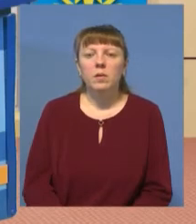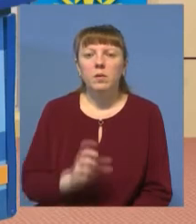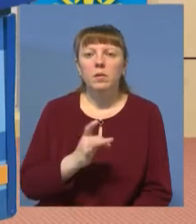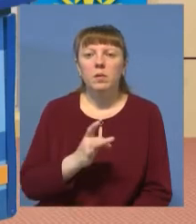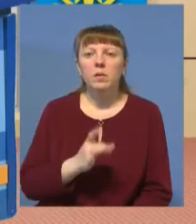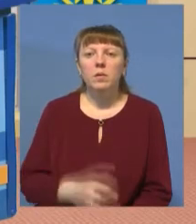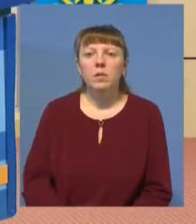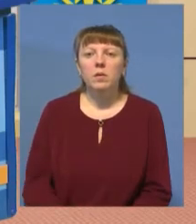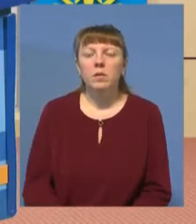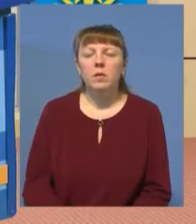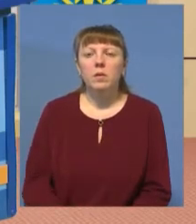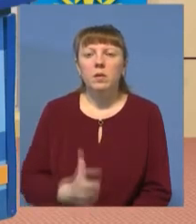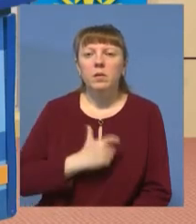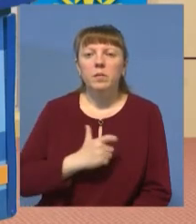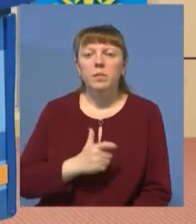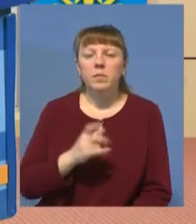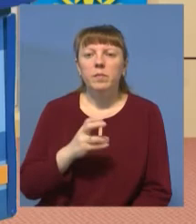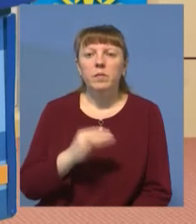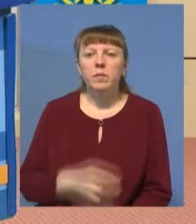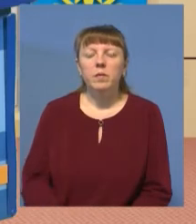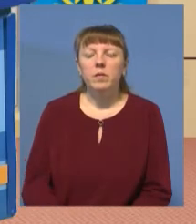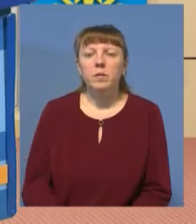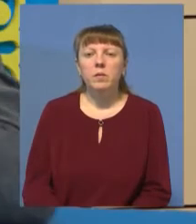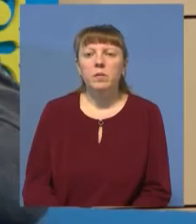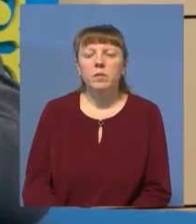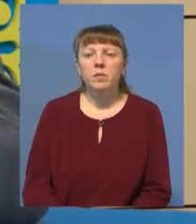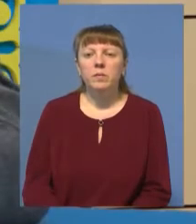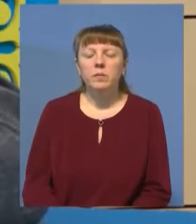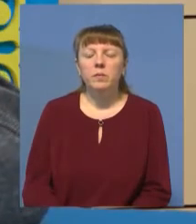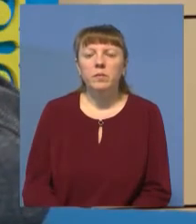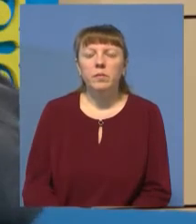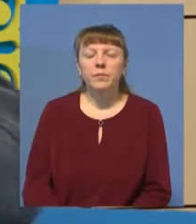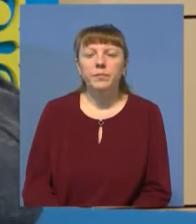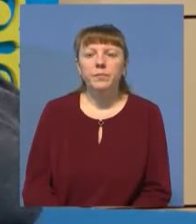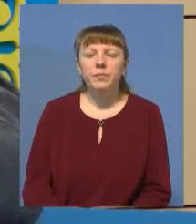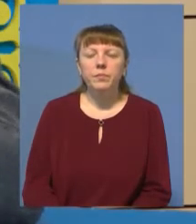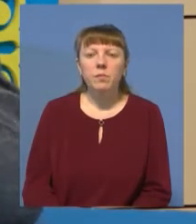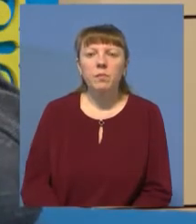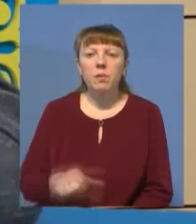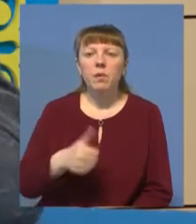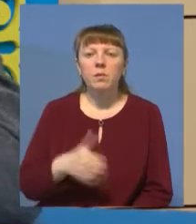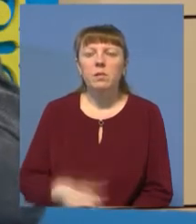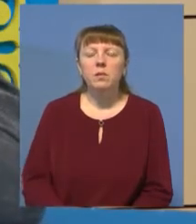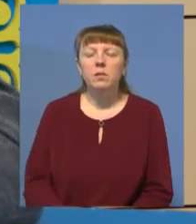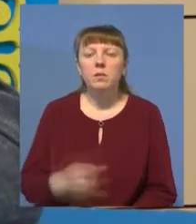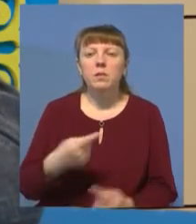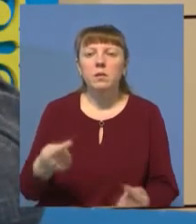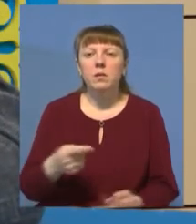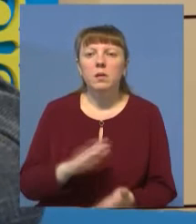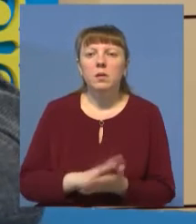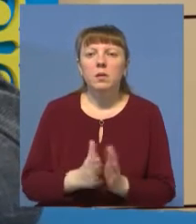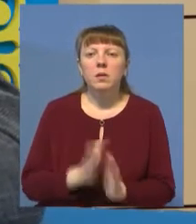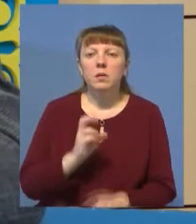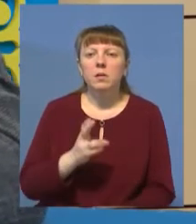который имеет за собой комплектующие определенные. То есть у нас есть какое-то основное изделие и к нему комплектующие. Там разные гарантийные